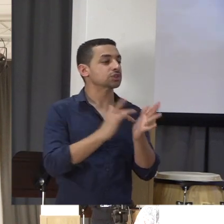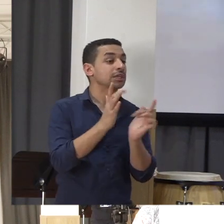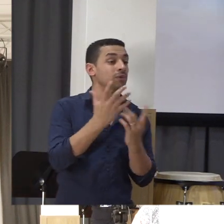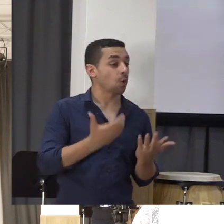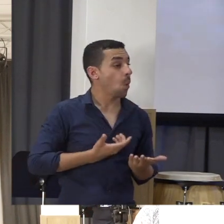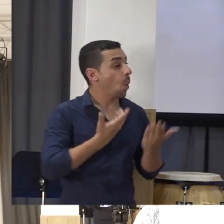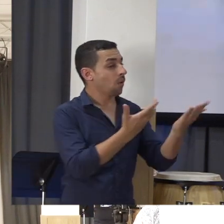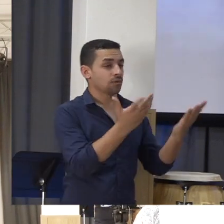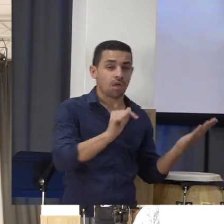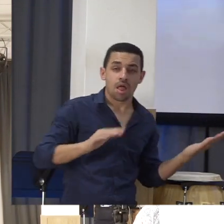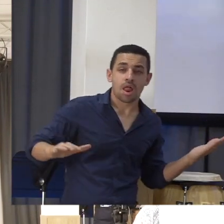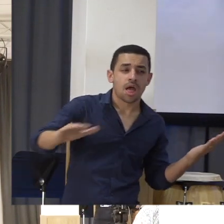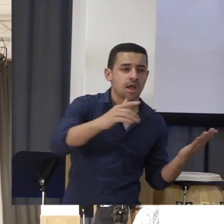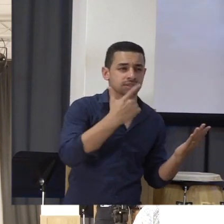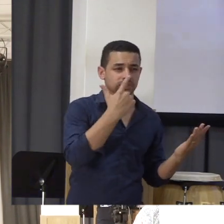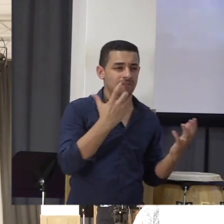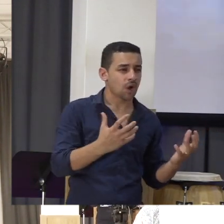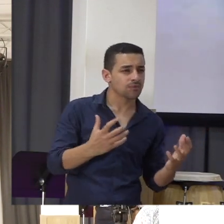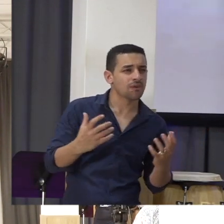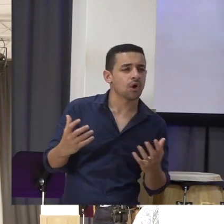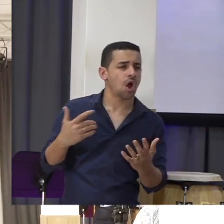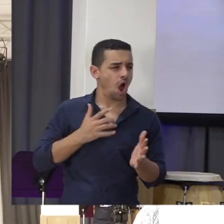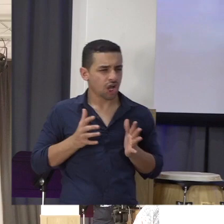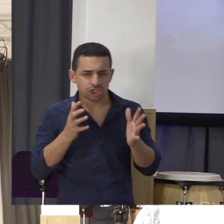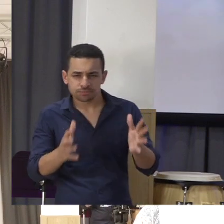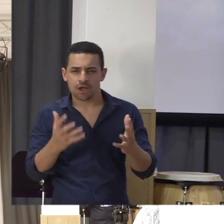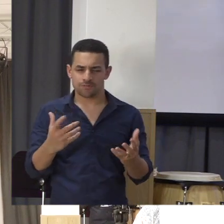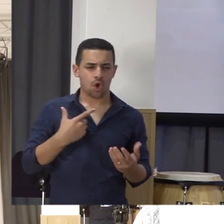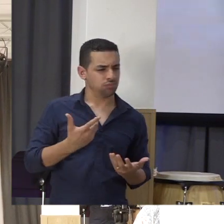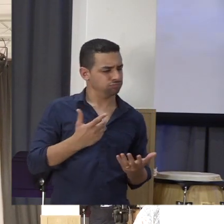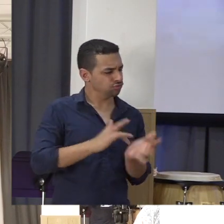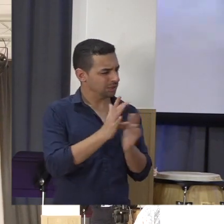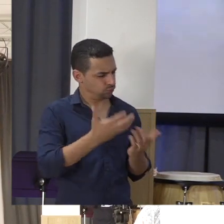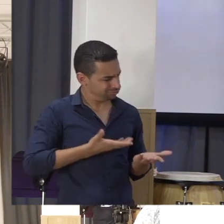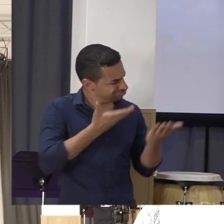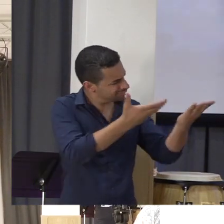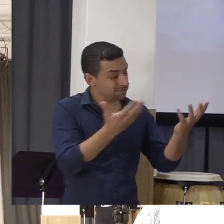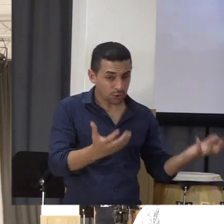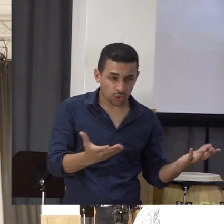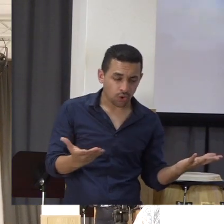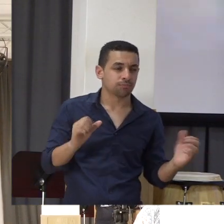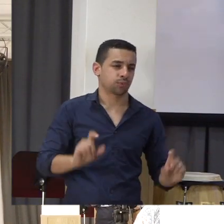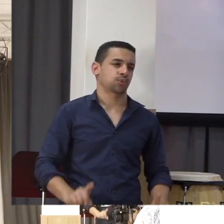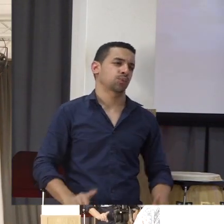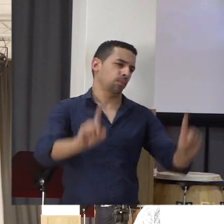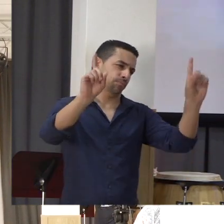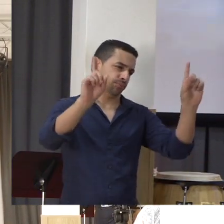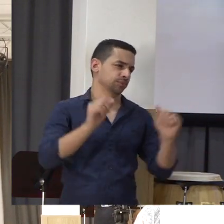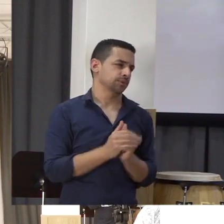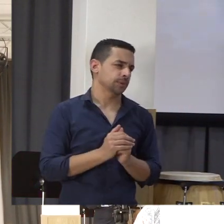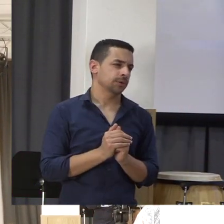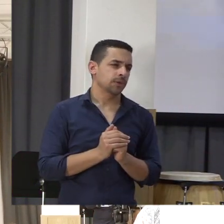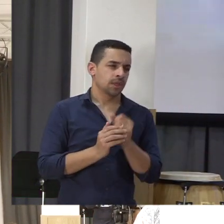Jésus-Christ. Si tu es là et que tu te dis, je vais m'engager, je vais m'abandonner entre les mains de Jésus. Lève-toi, fais-le ce